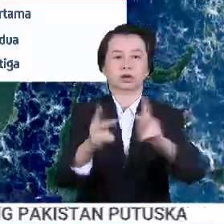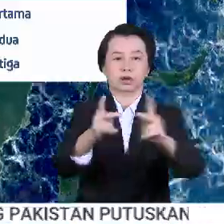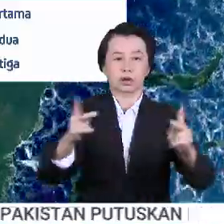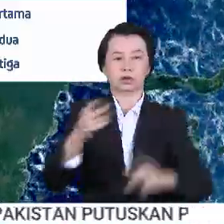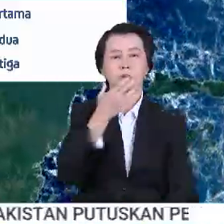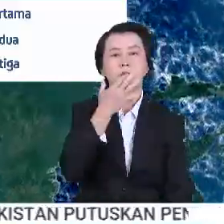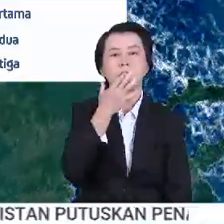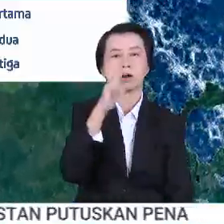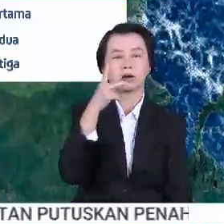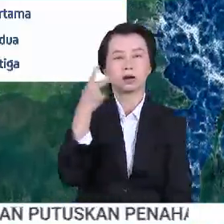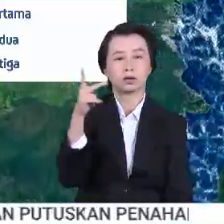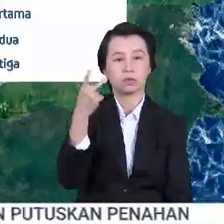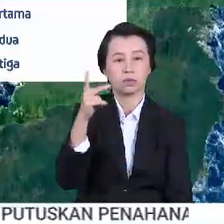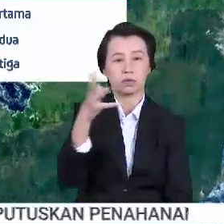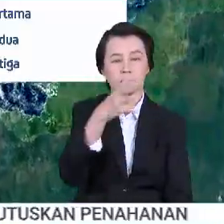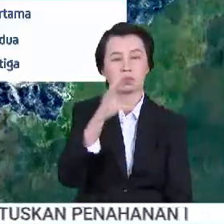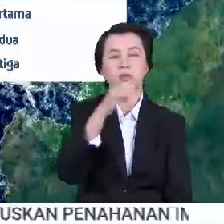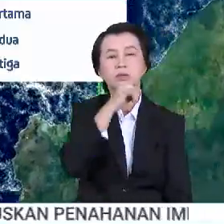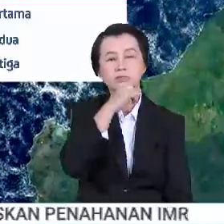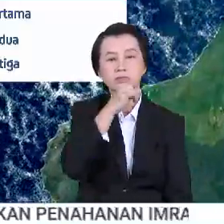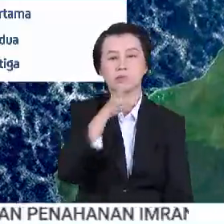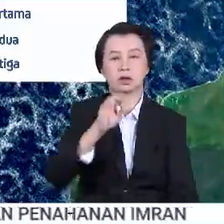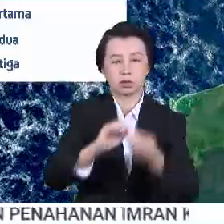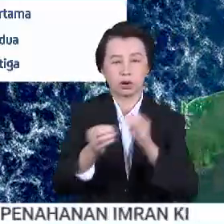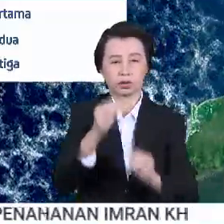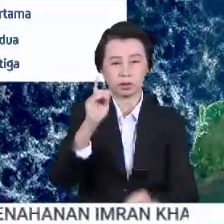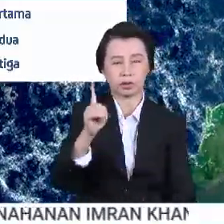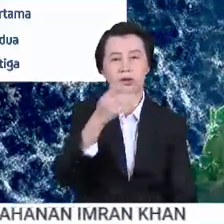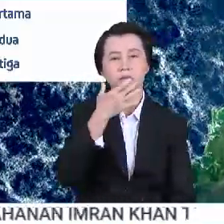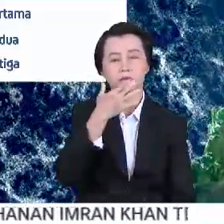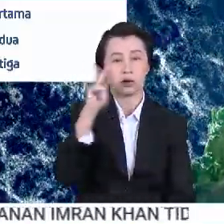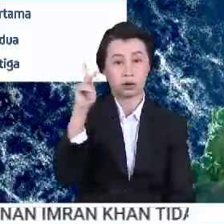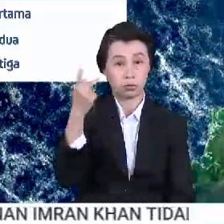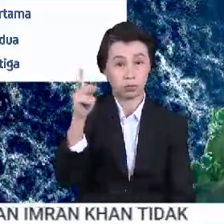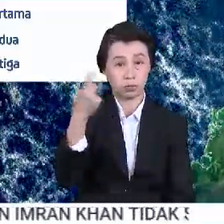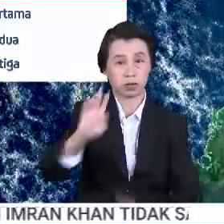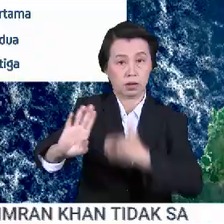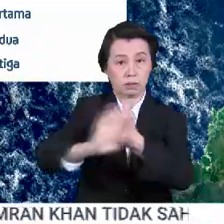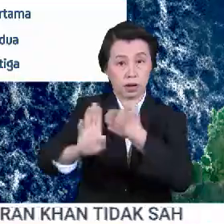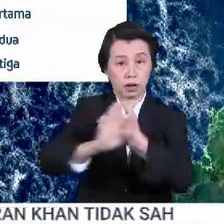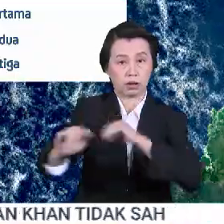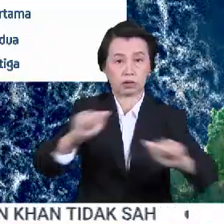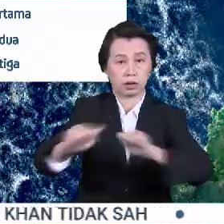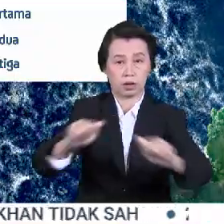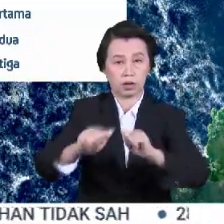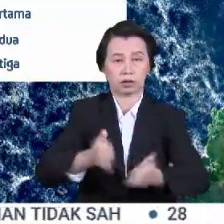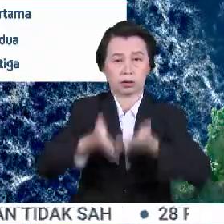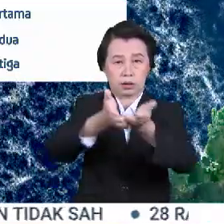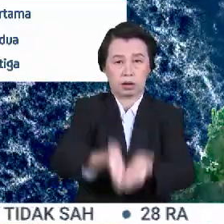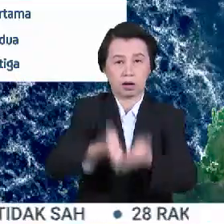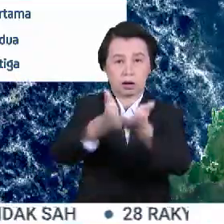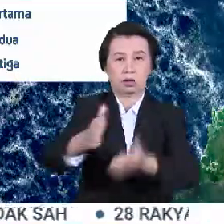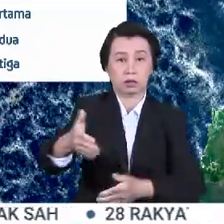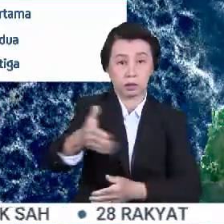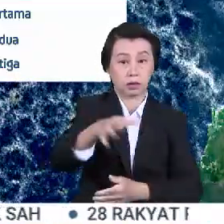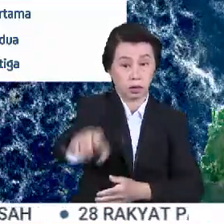yang berwarna jingga dan kategori pertama untuk yang berwarna kuning. Keadaan ini adalah berbahaya untuk sebarang aktiviti perkapalan,